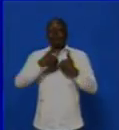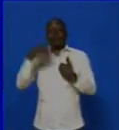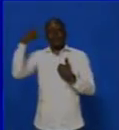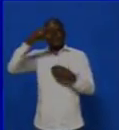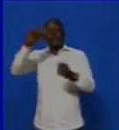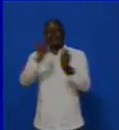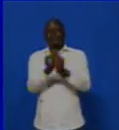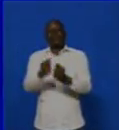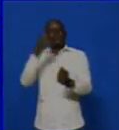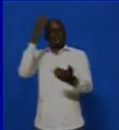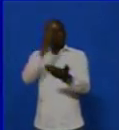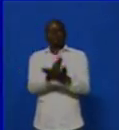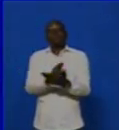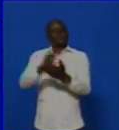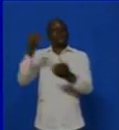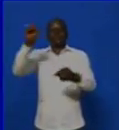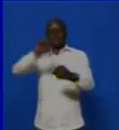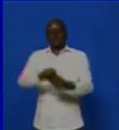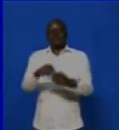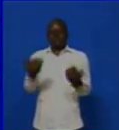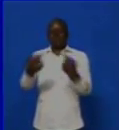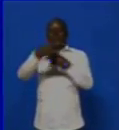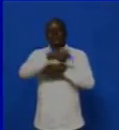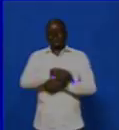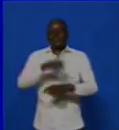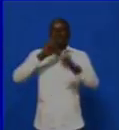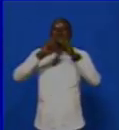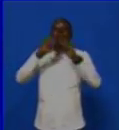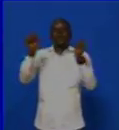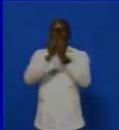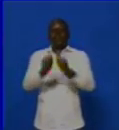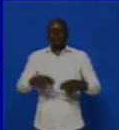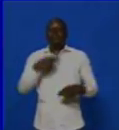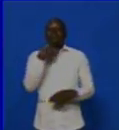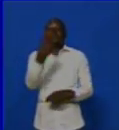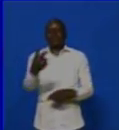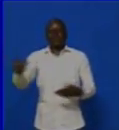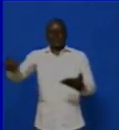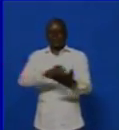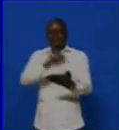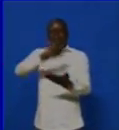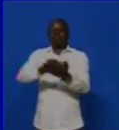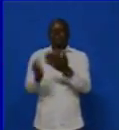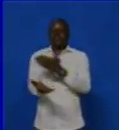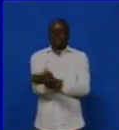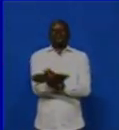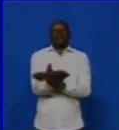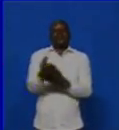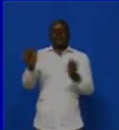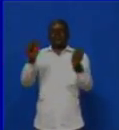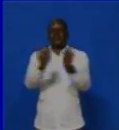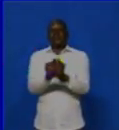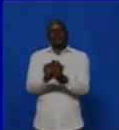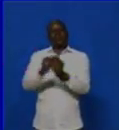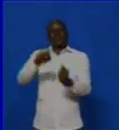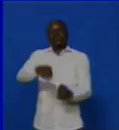carburant. Aujourd'hui, les protagonistes parlent d'une même voix. Ils ont signé ce matin, sous la houlette du Haut